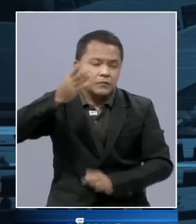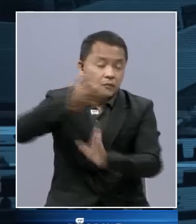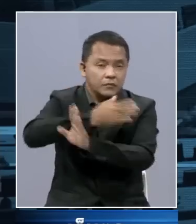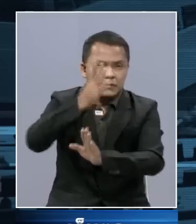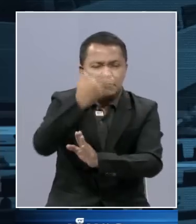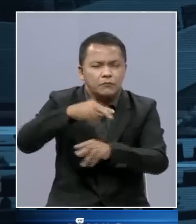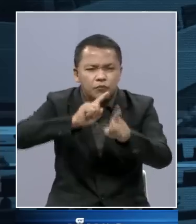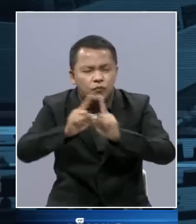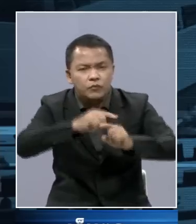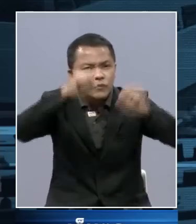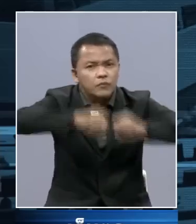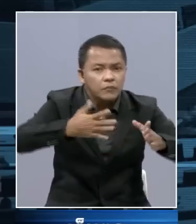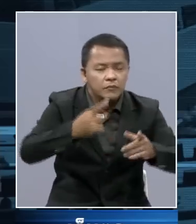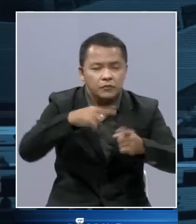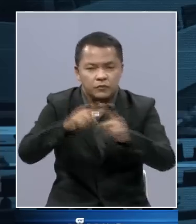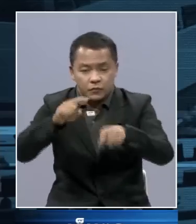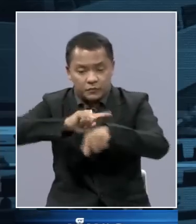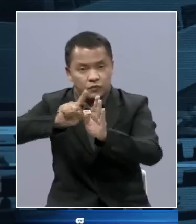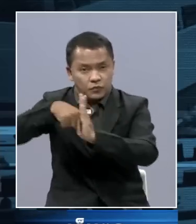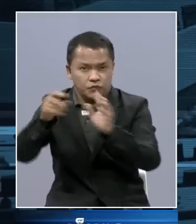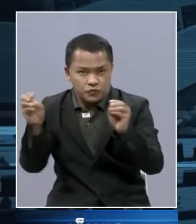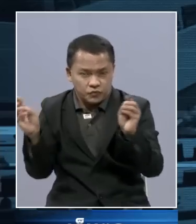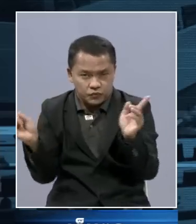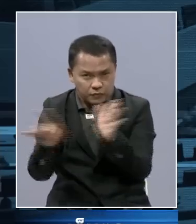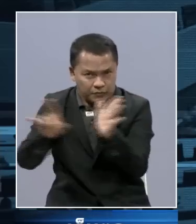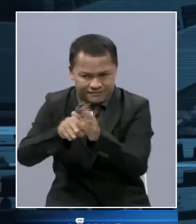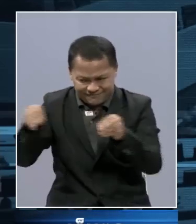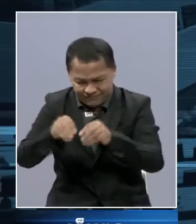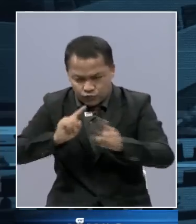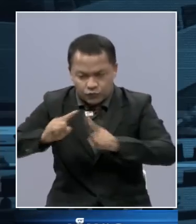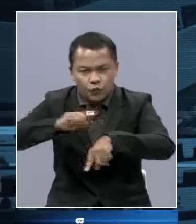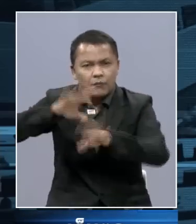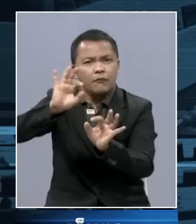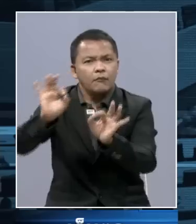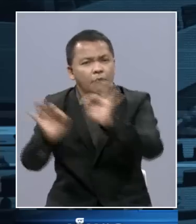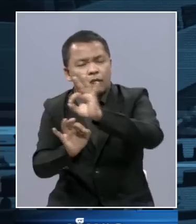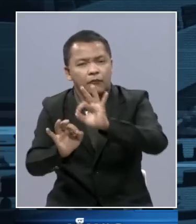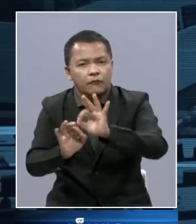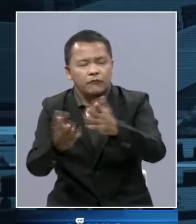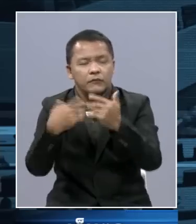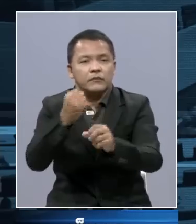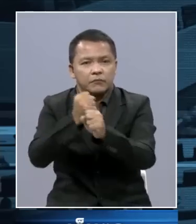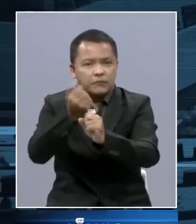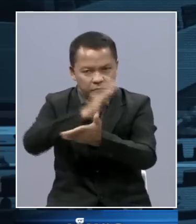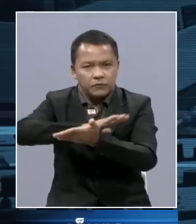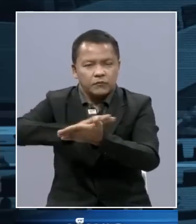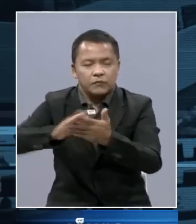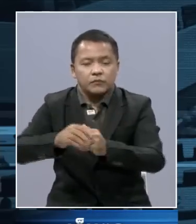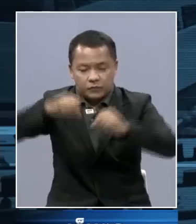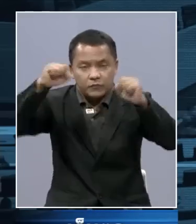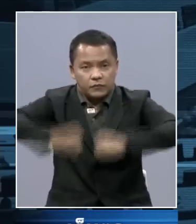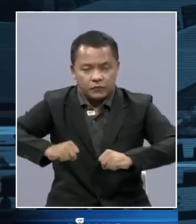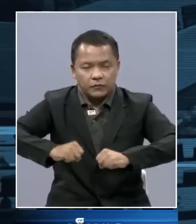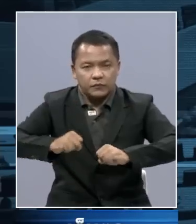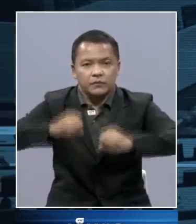ไมไม่ตกผลึกกันแล้วมันมาตกผลึกในชั่วโมงสุดท้ายก่อนที่จะเซ็นกันเนี่ยนะครับทำให้เวลาเหลือน้อยแล้วต้องทำให้เสร็จด้วยข้อตกลง